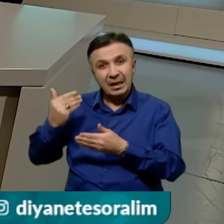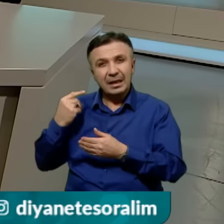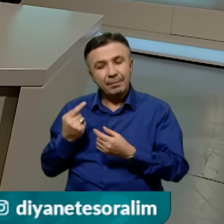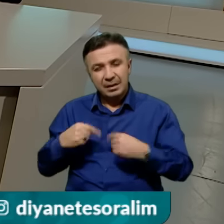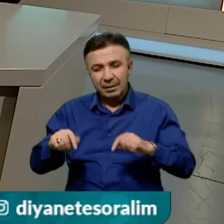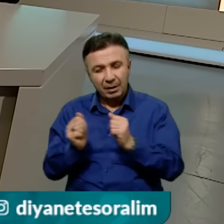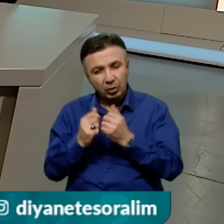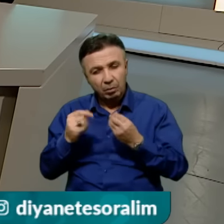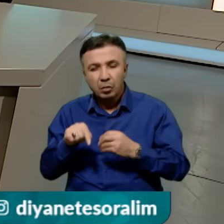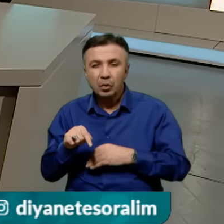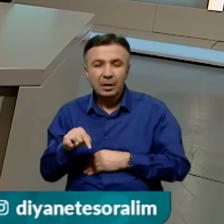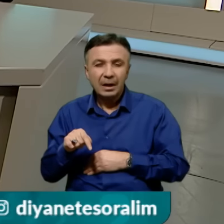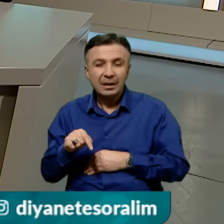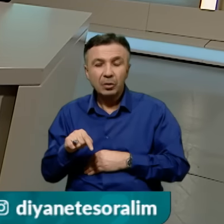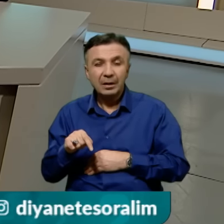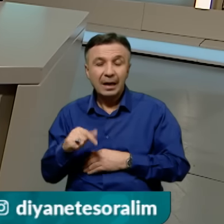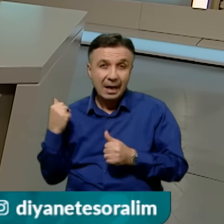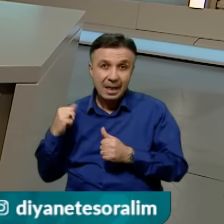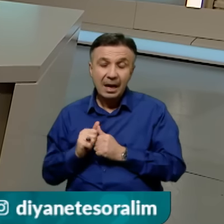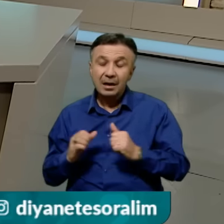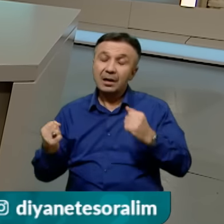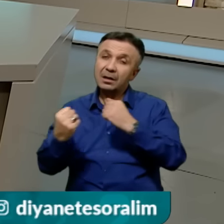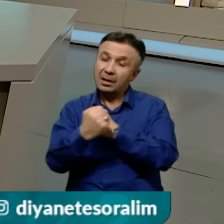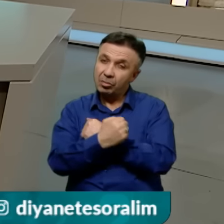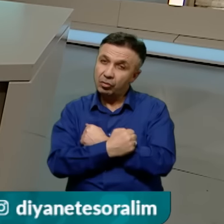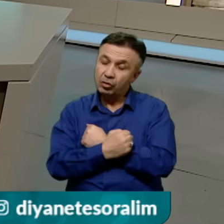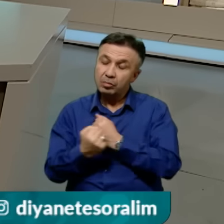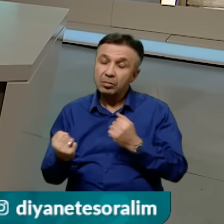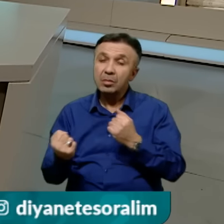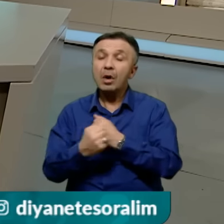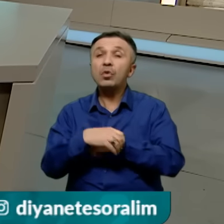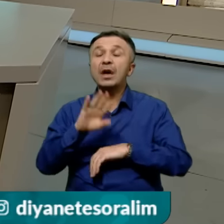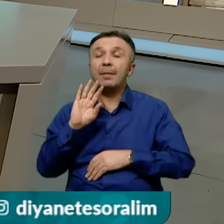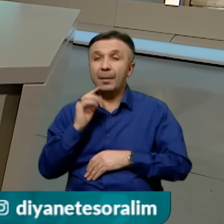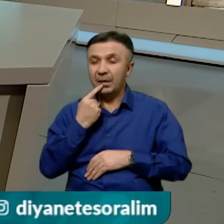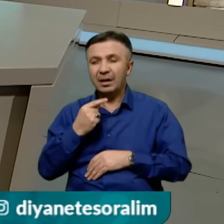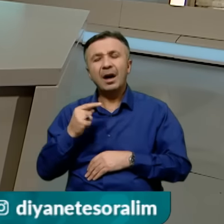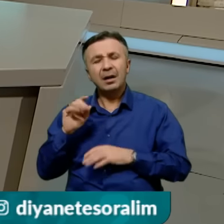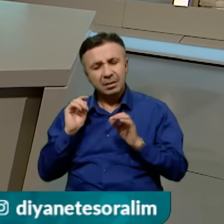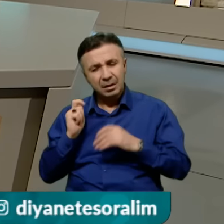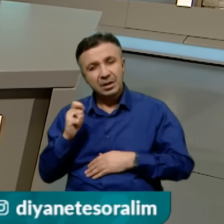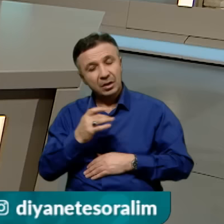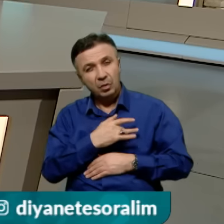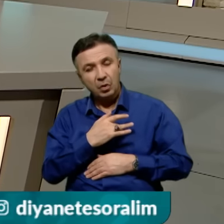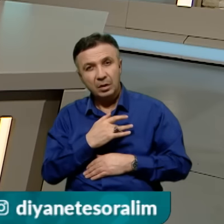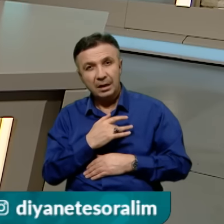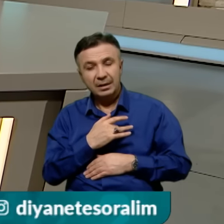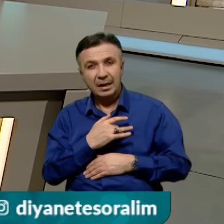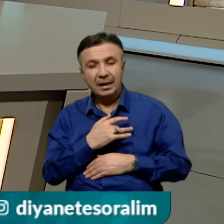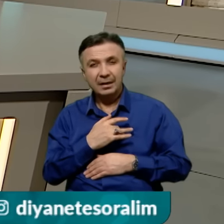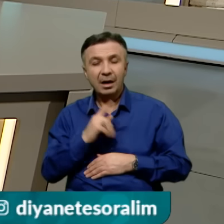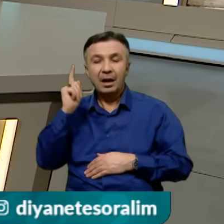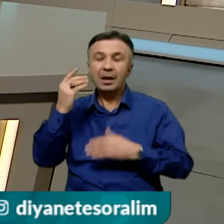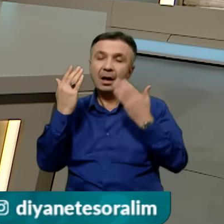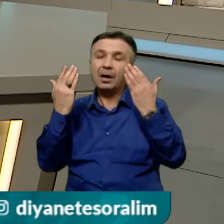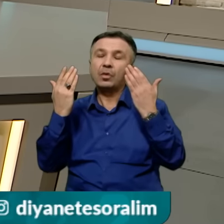Dolayısıyla bugünlere bir daha kavuşurum kavuşamam diyerek hakikaten gönülden gelerek cenab-ı hak Ata daruda